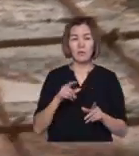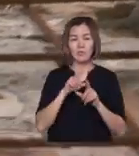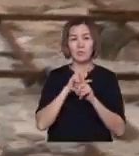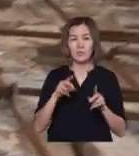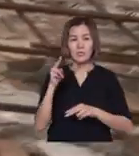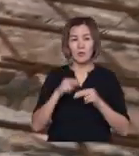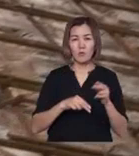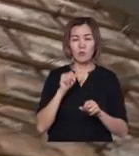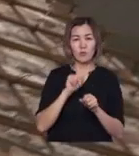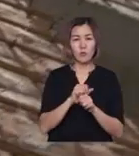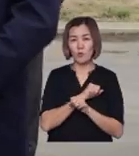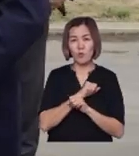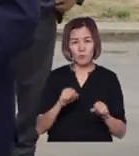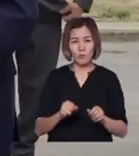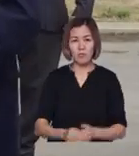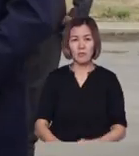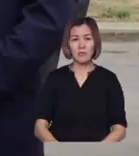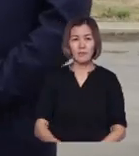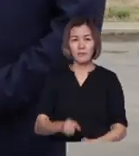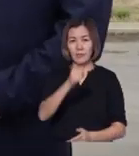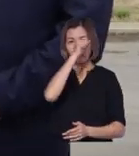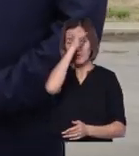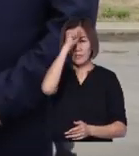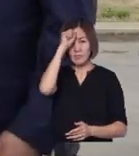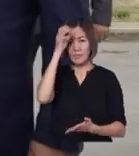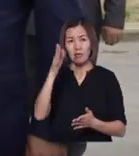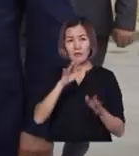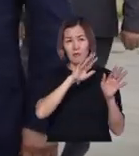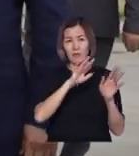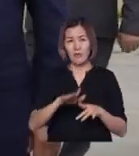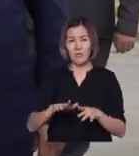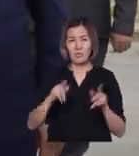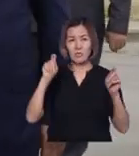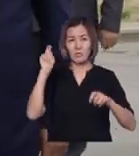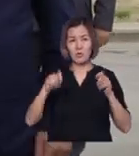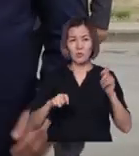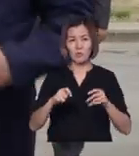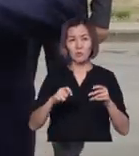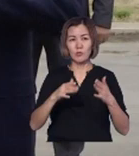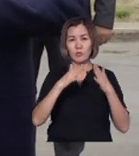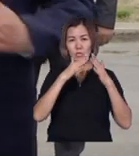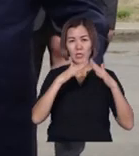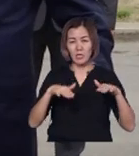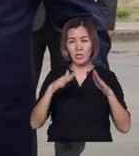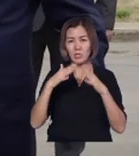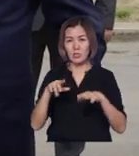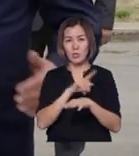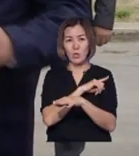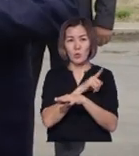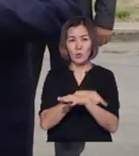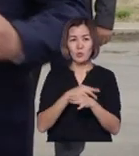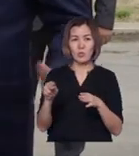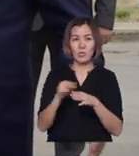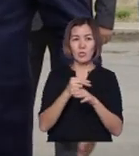құрылысы тоқтамауы тиіс. Қыстыгүні қар жауын кірмес үшін крышасын алып, усилит ететін жерін